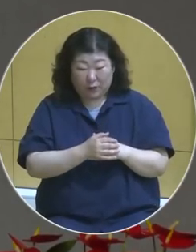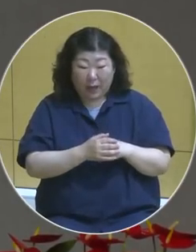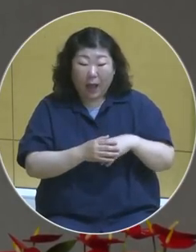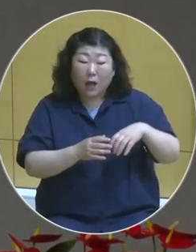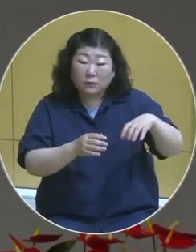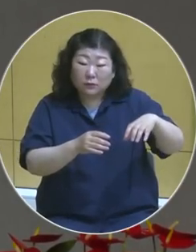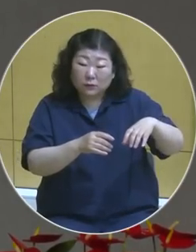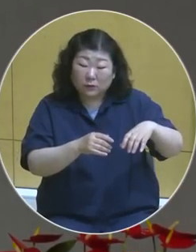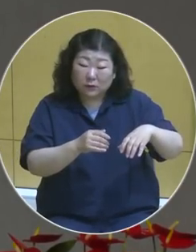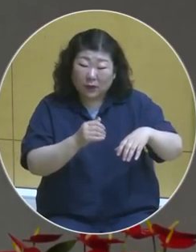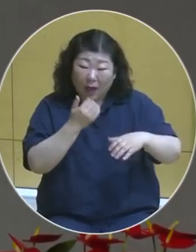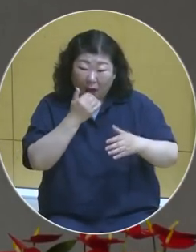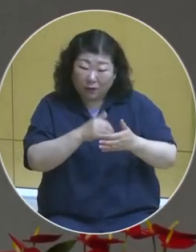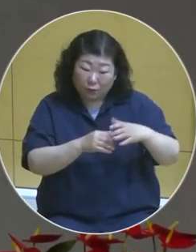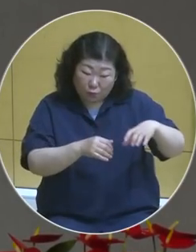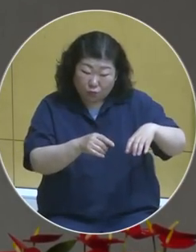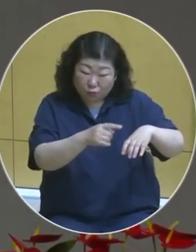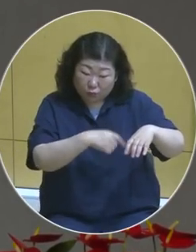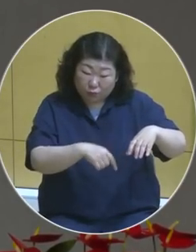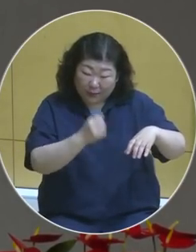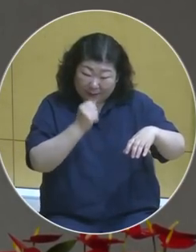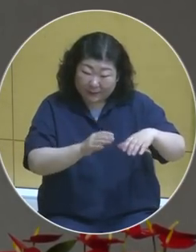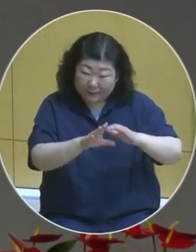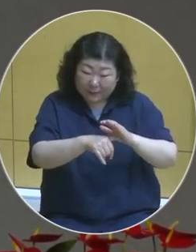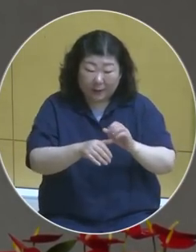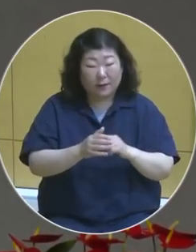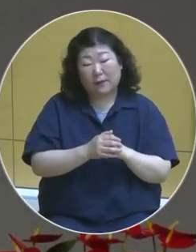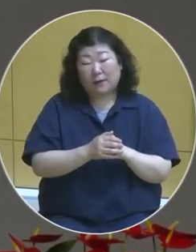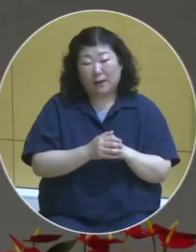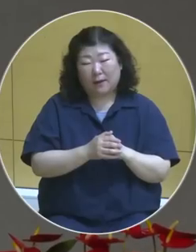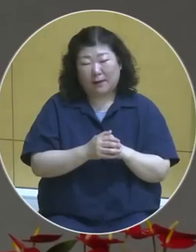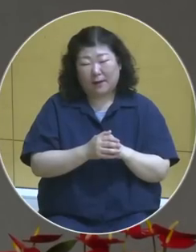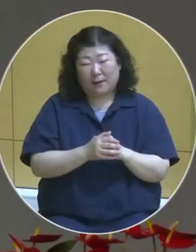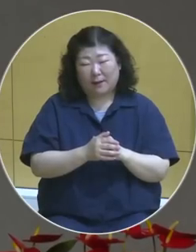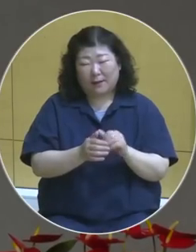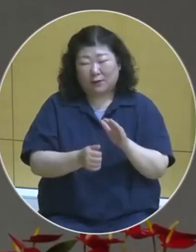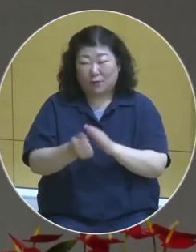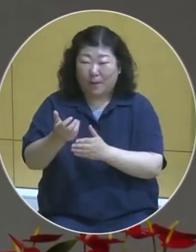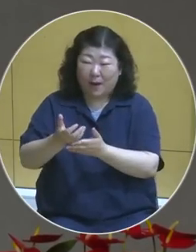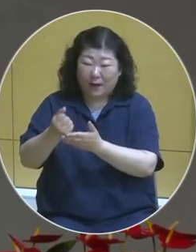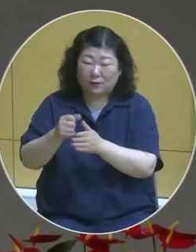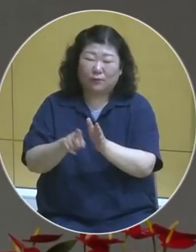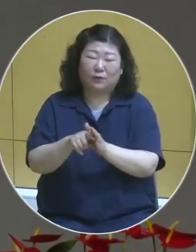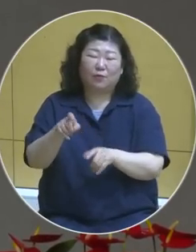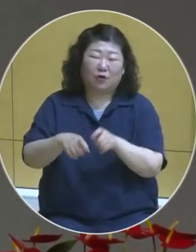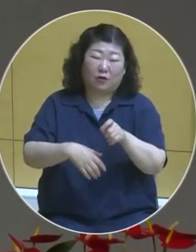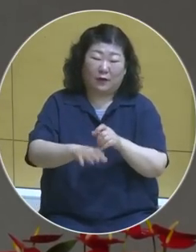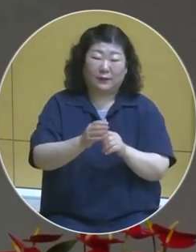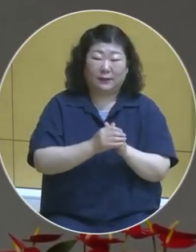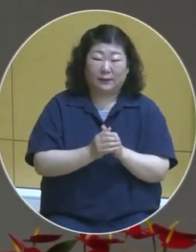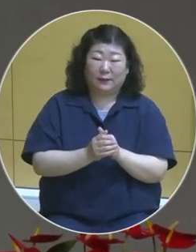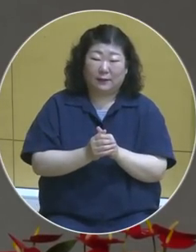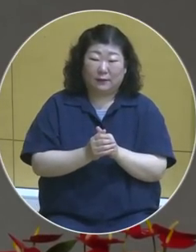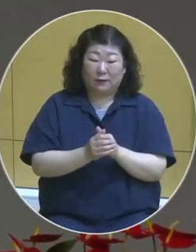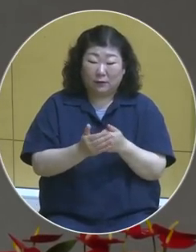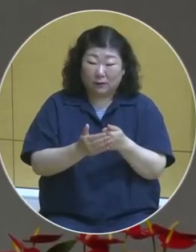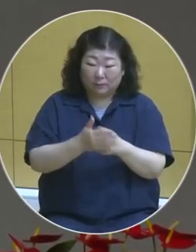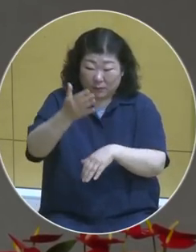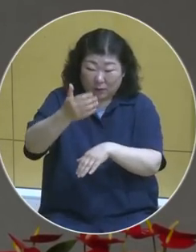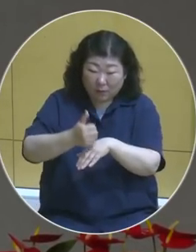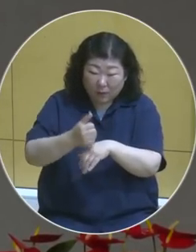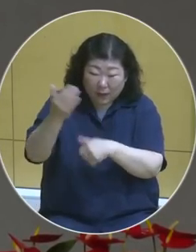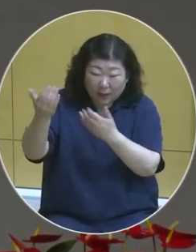하나님의 소망을 바라보며 믿음으로 걸어갔던 그 다윗, 그 다윗은 하나님께 쓰신 하나님의 사람이 되게